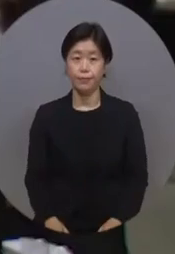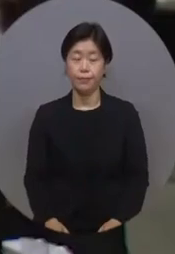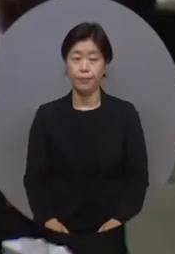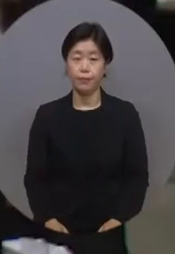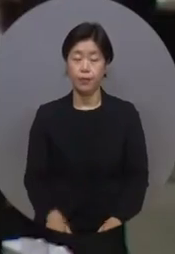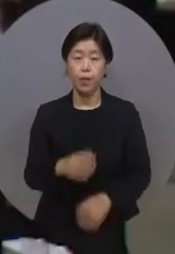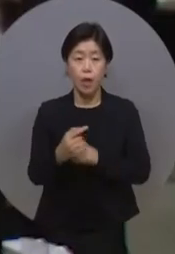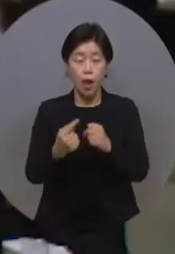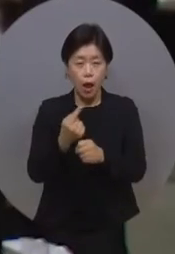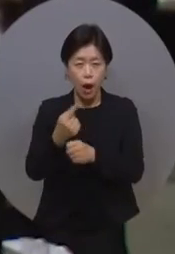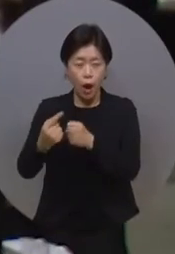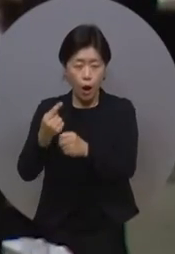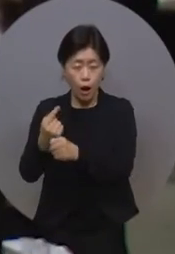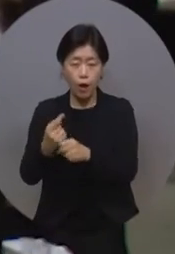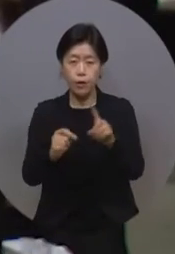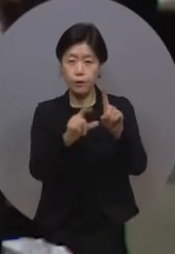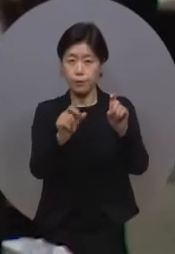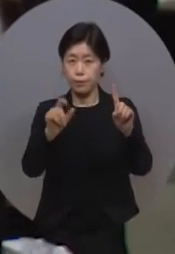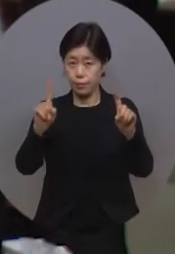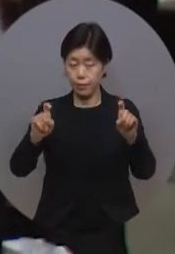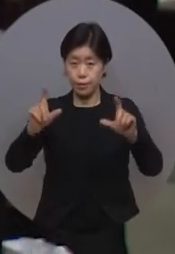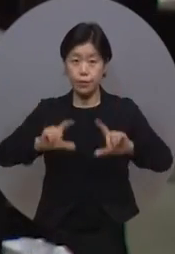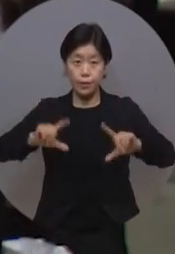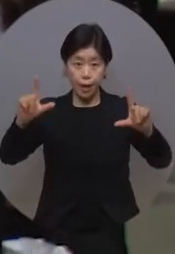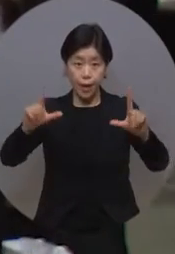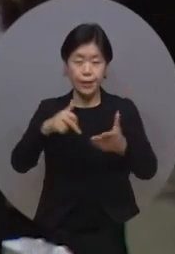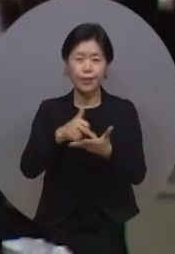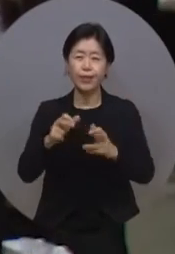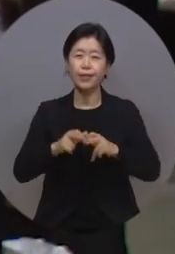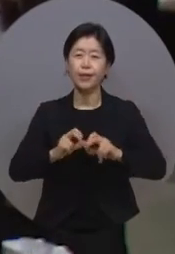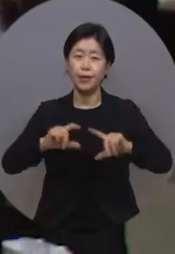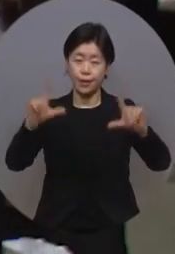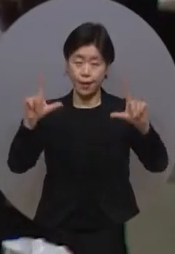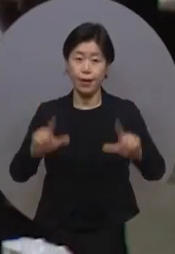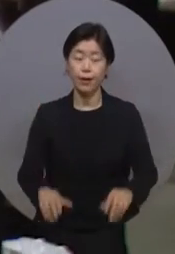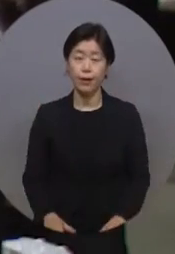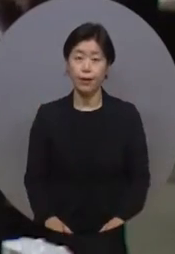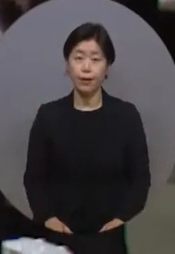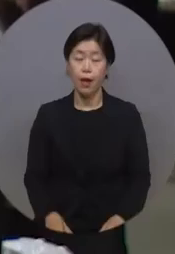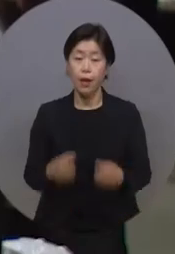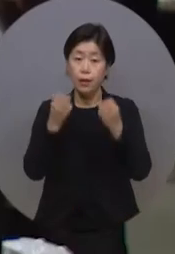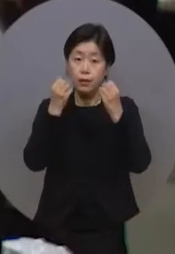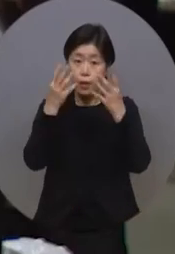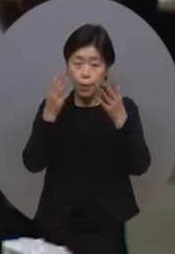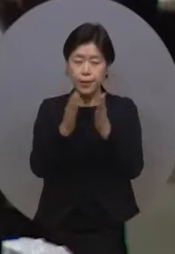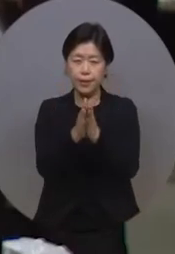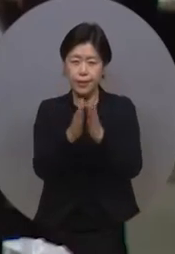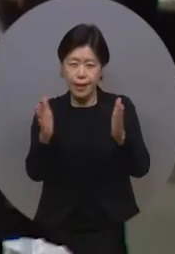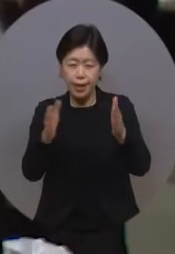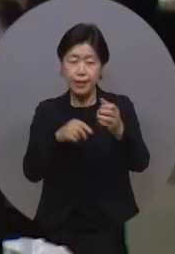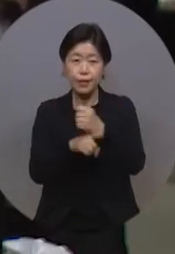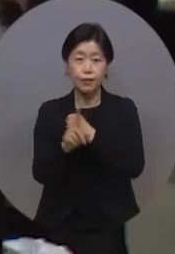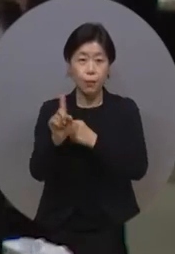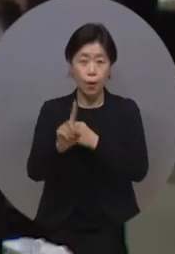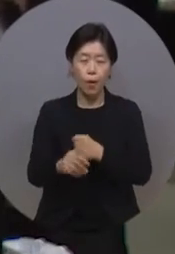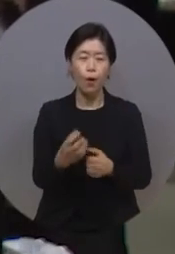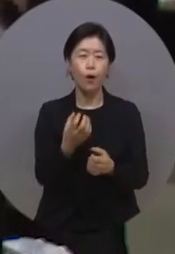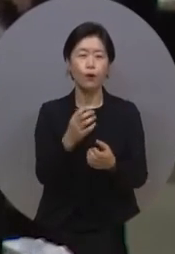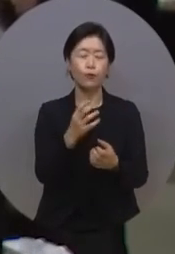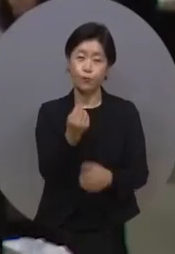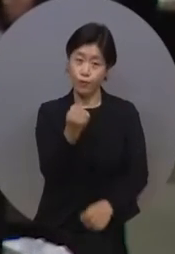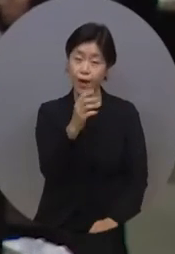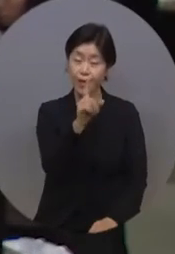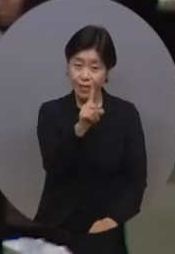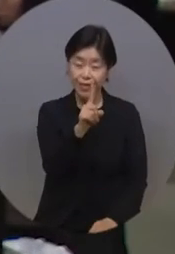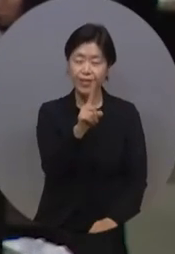매년 11월 11일은 지체장애인의 낙입니다 지체장애인의 날은 새로운 시작과 출발을 의미하는 숫자 1로 구성돼